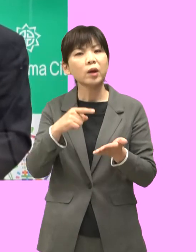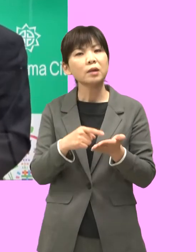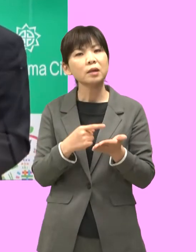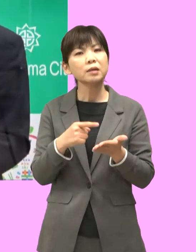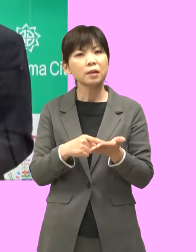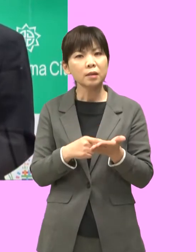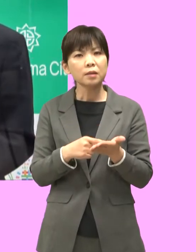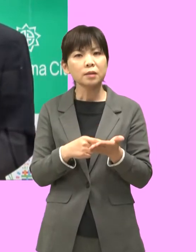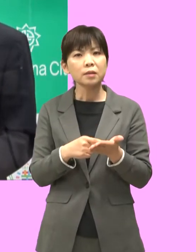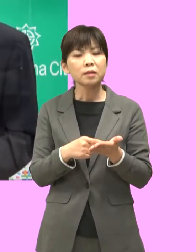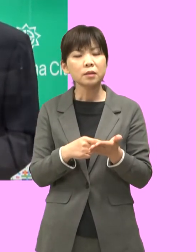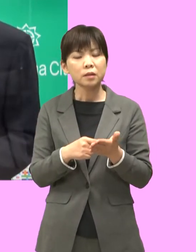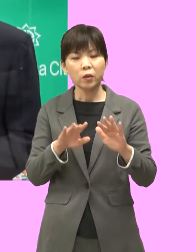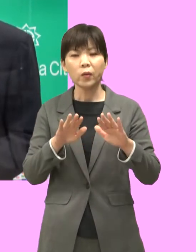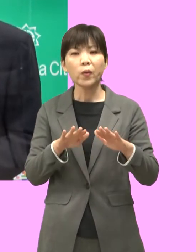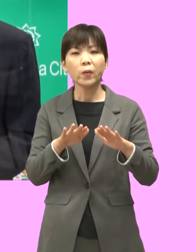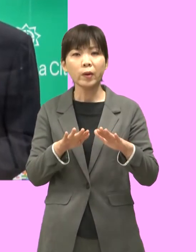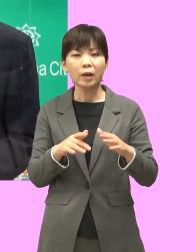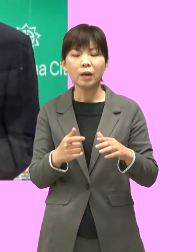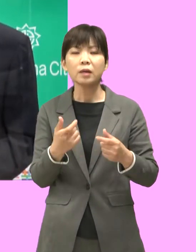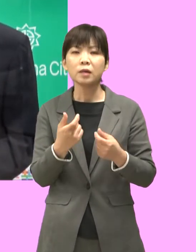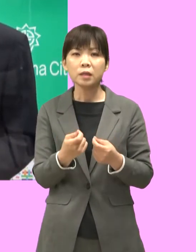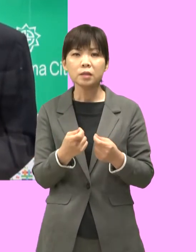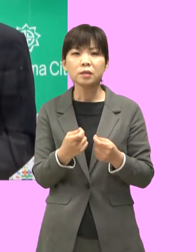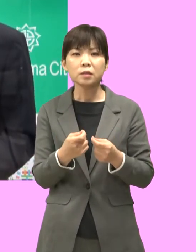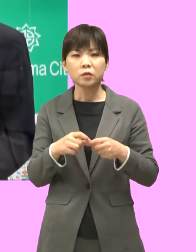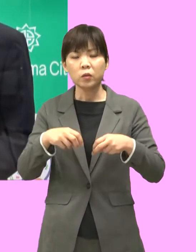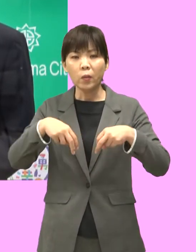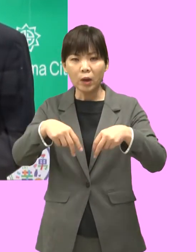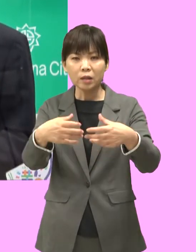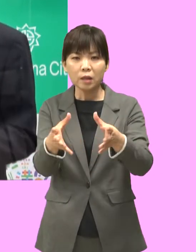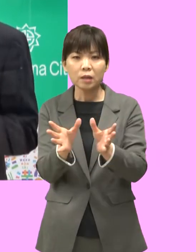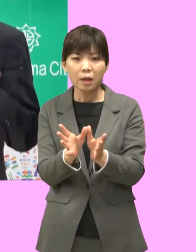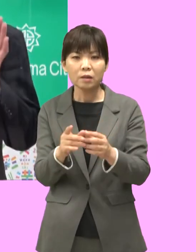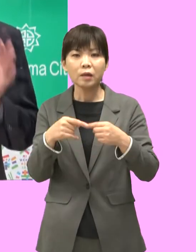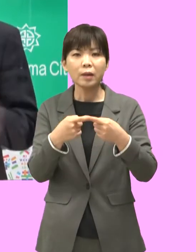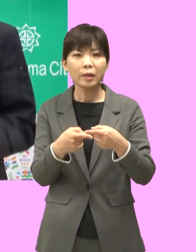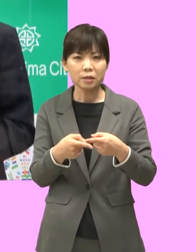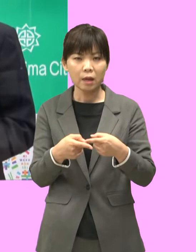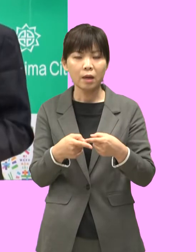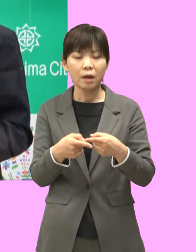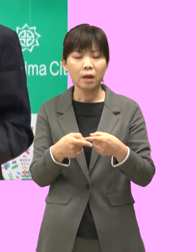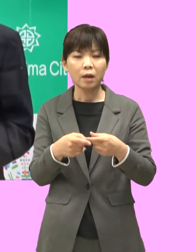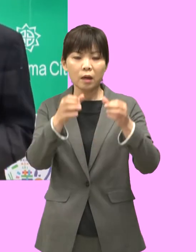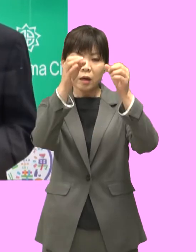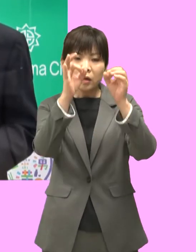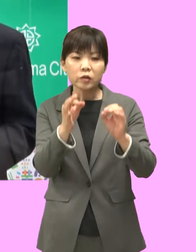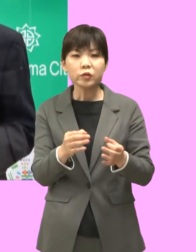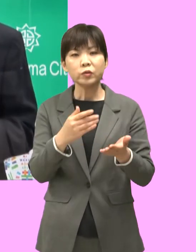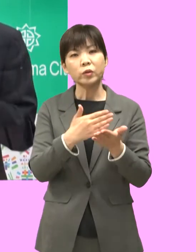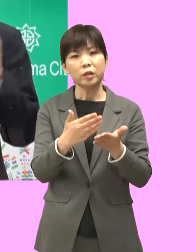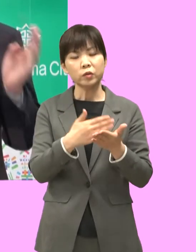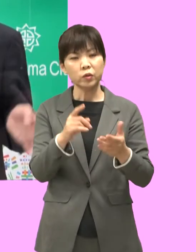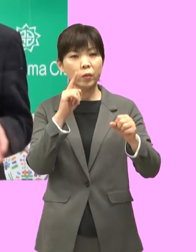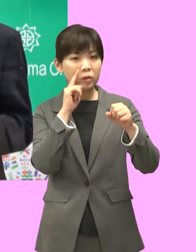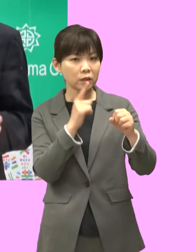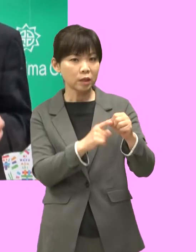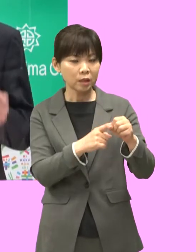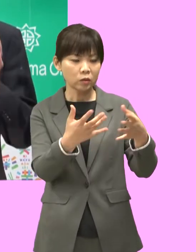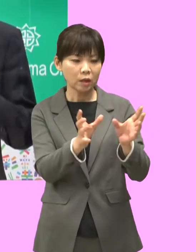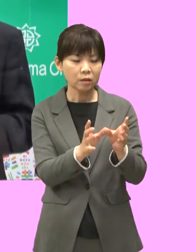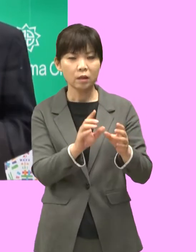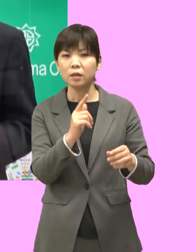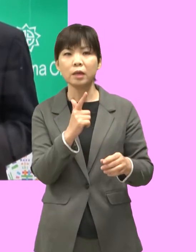ってきっちりとボランティア団体というのを入れさせていただきました。ですから除雪を目的としなくてもですね、いろんな活動をする中